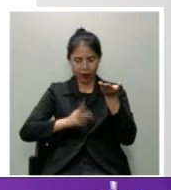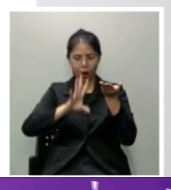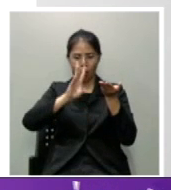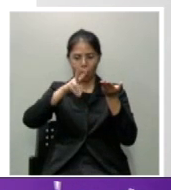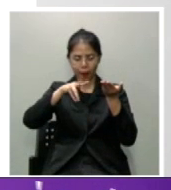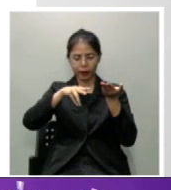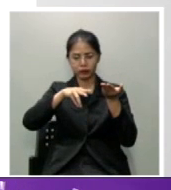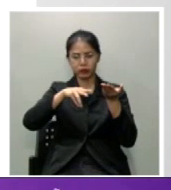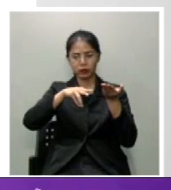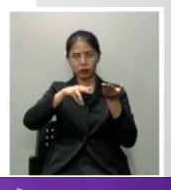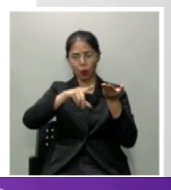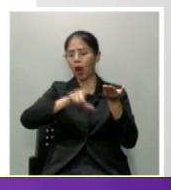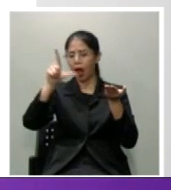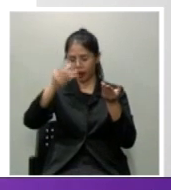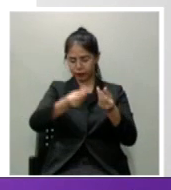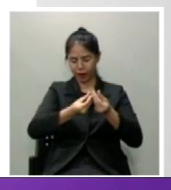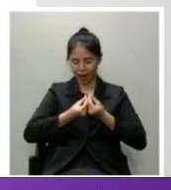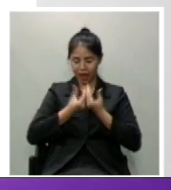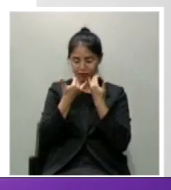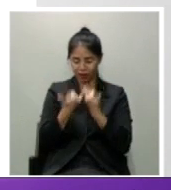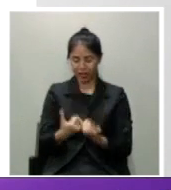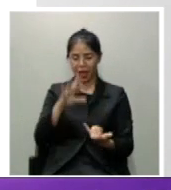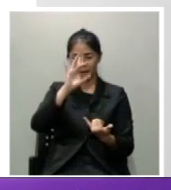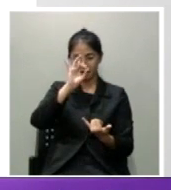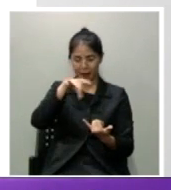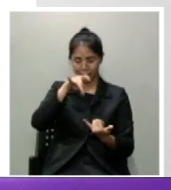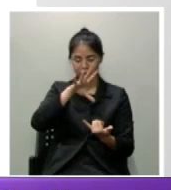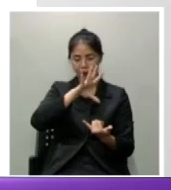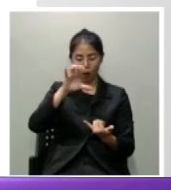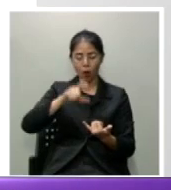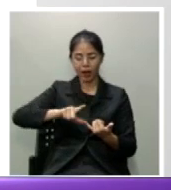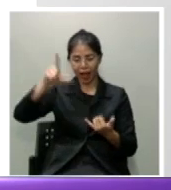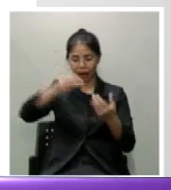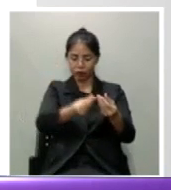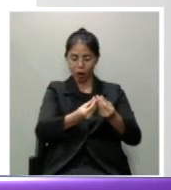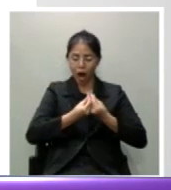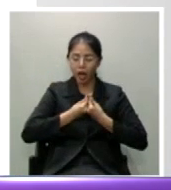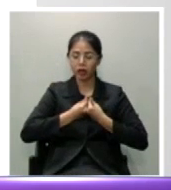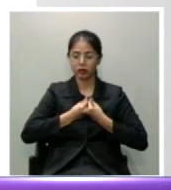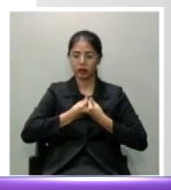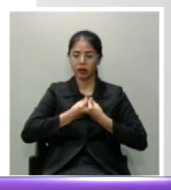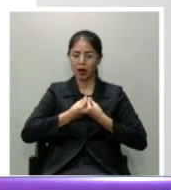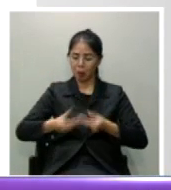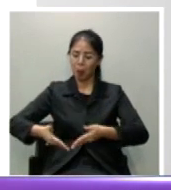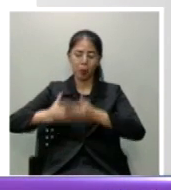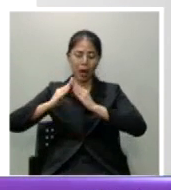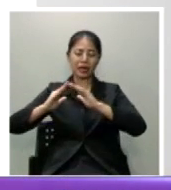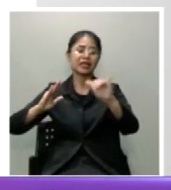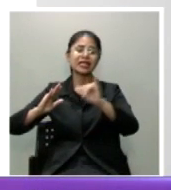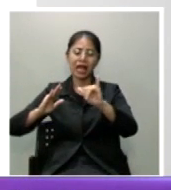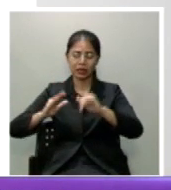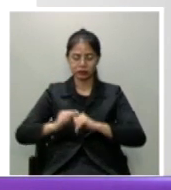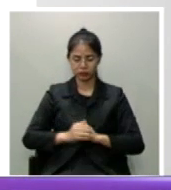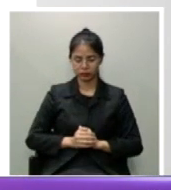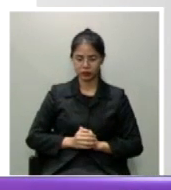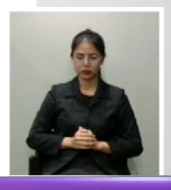ที่รัฐจะได้วันนี้ 8,500 ล้านบาทแล้วครับยังไม่ทันจะสร้างเลยเนี่ยแต่เอาละไม่ต้องพูดเรื่องโซนเศรษฐ